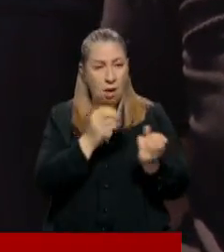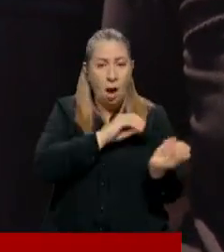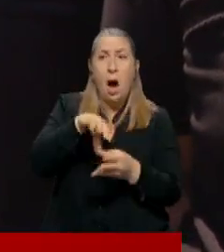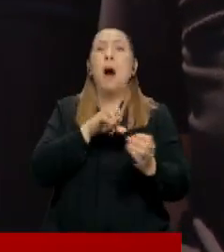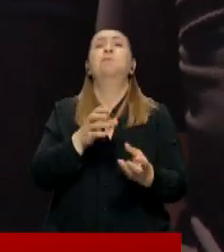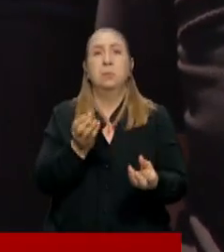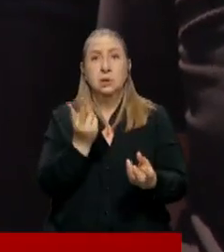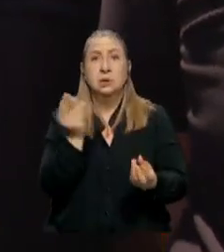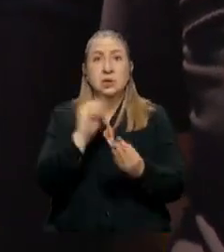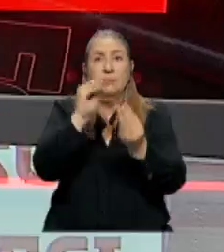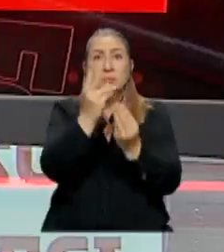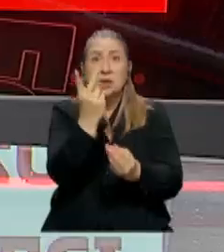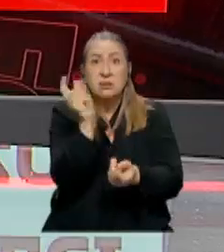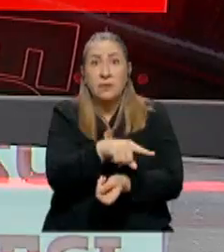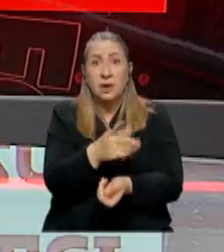boşalmadı. İki sefer zam geldi.